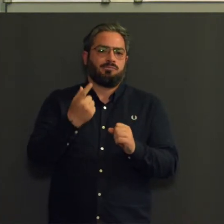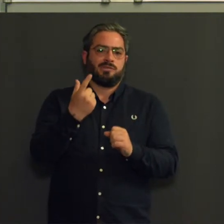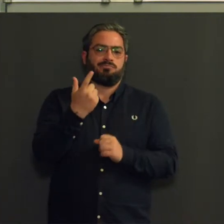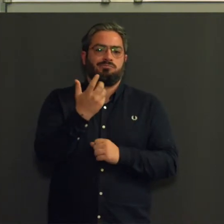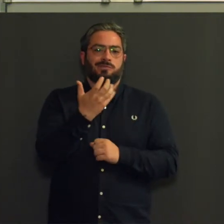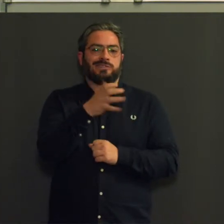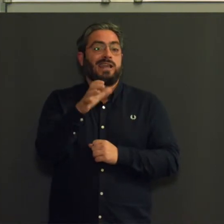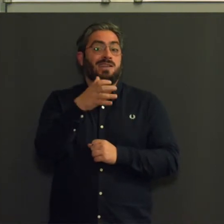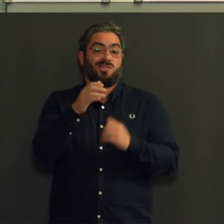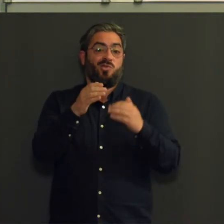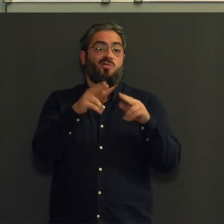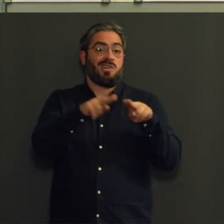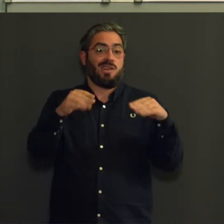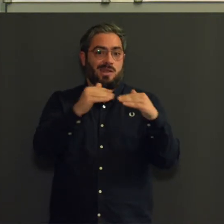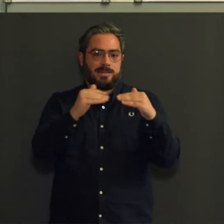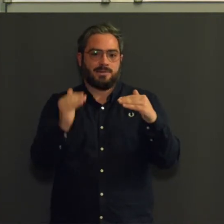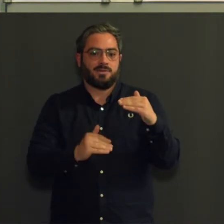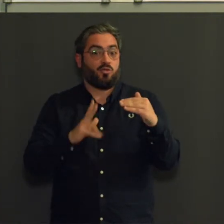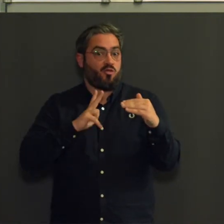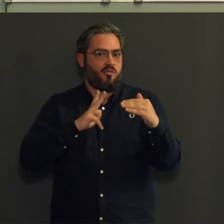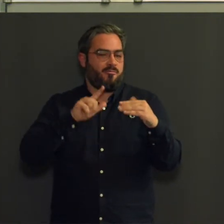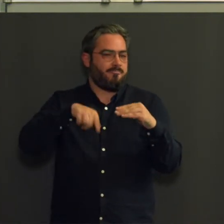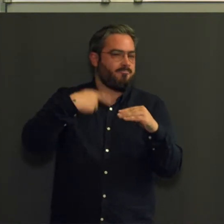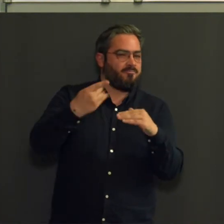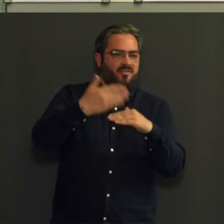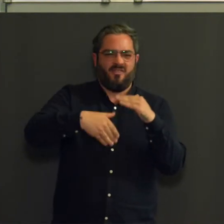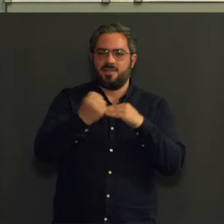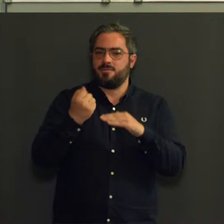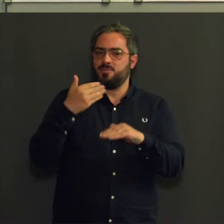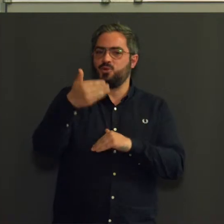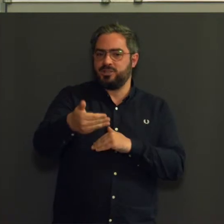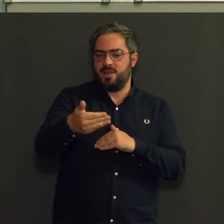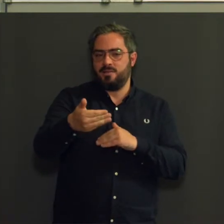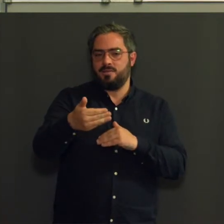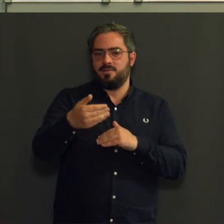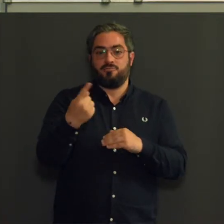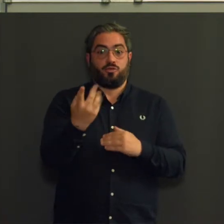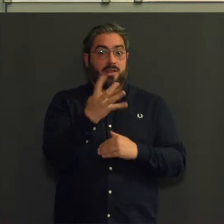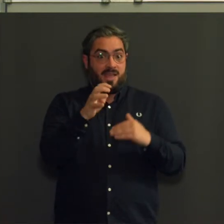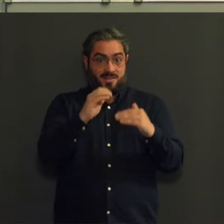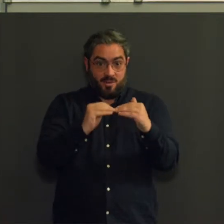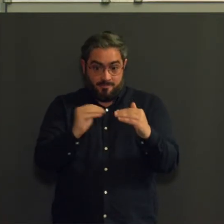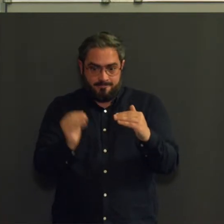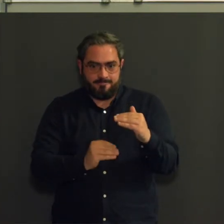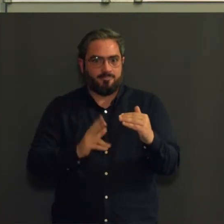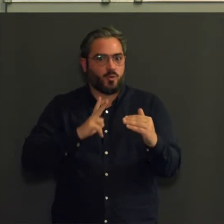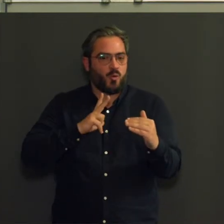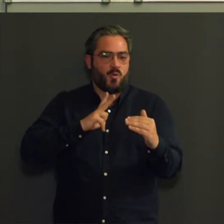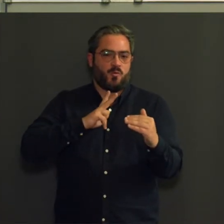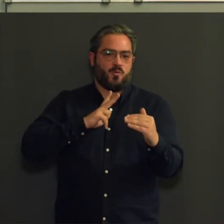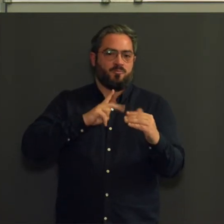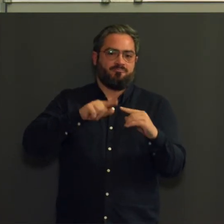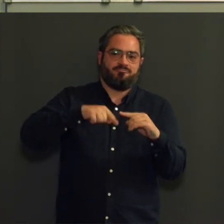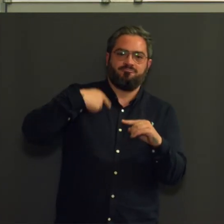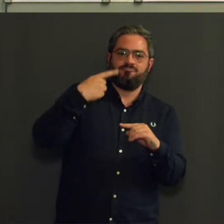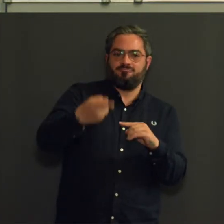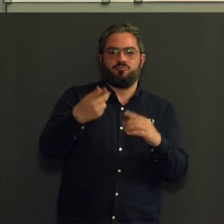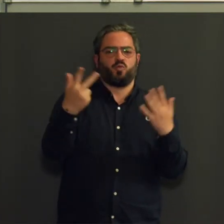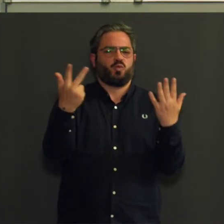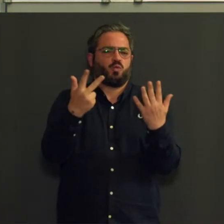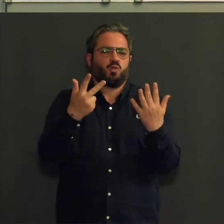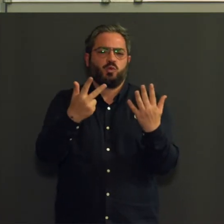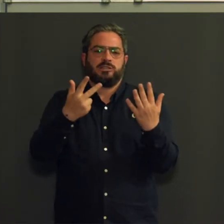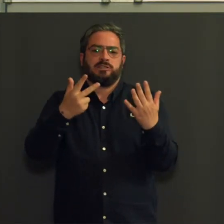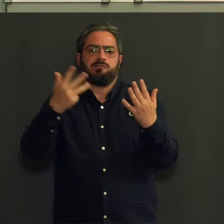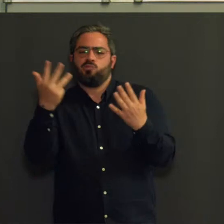lits occupés en fin de semaine prochaine et à moins de 400 lits de soins intensifs occupés vers le 8